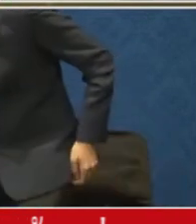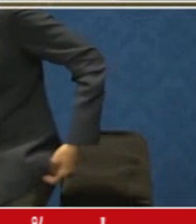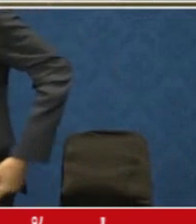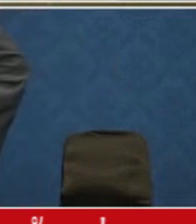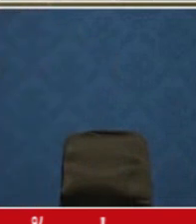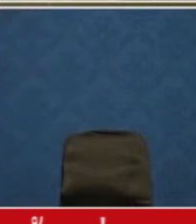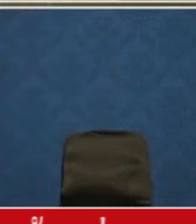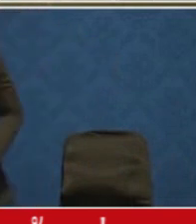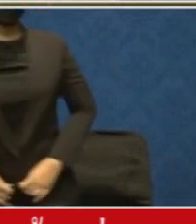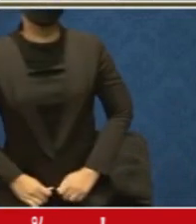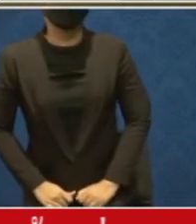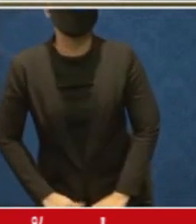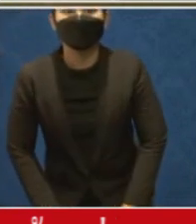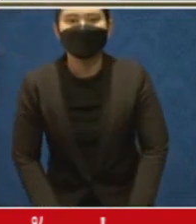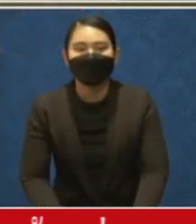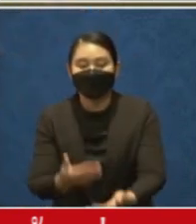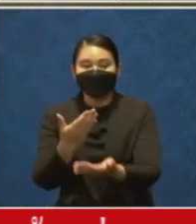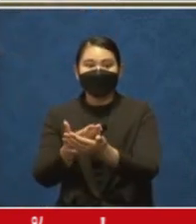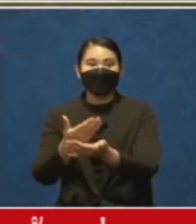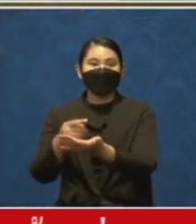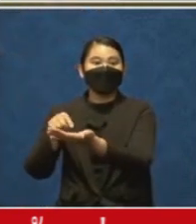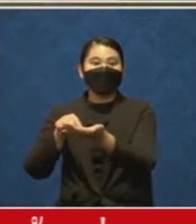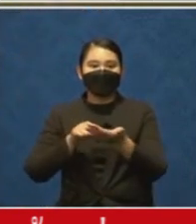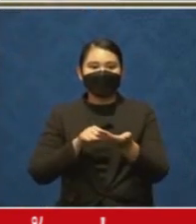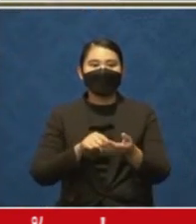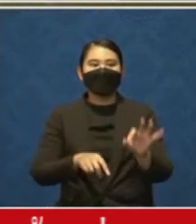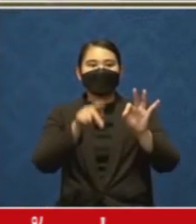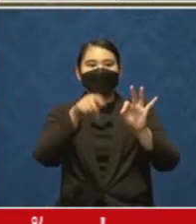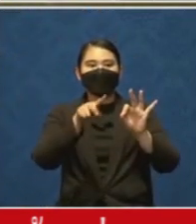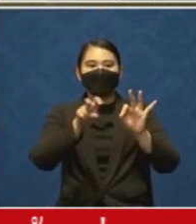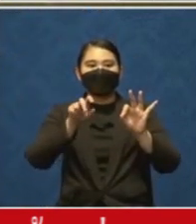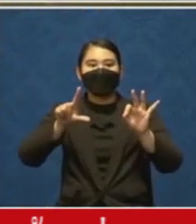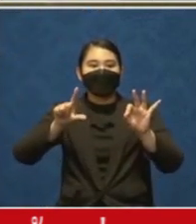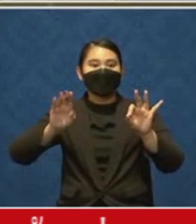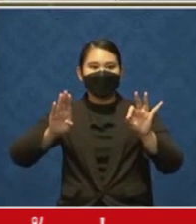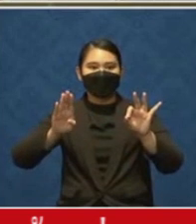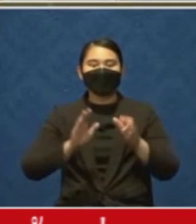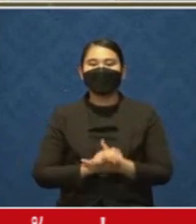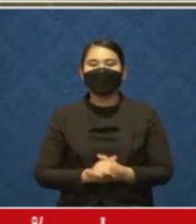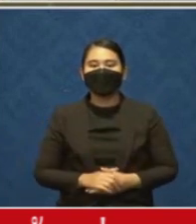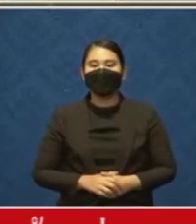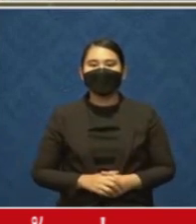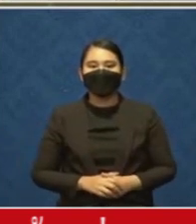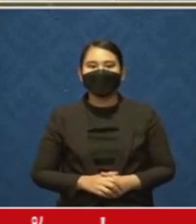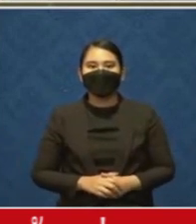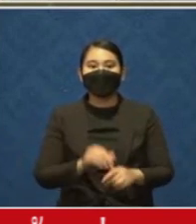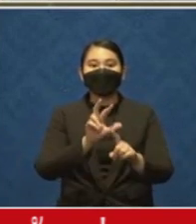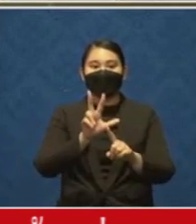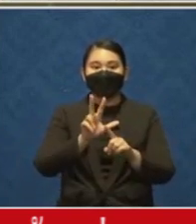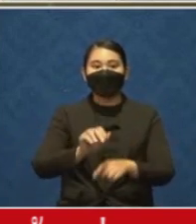ราคานะครับที่เสนอเนี่ย 2,900 ล้านบาท3บริษัท